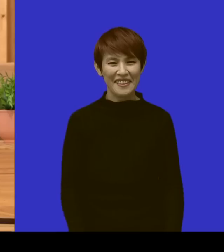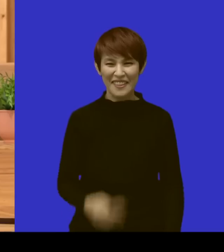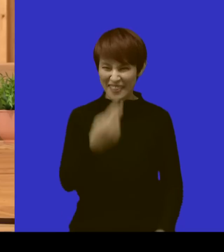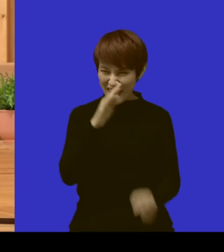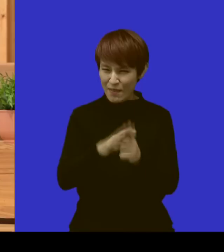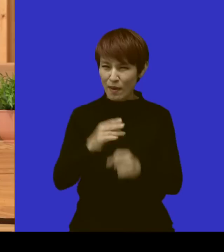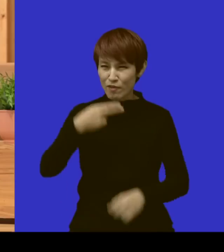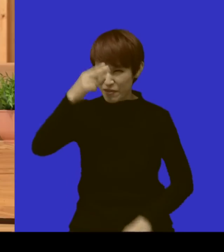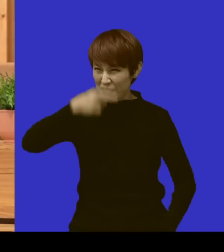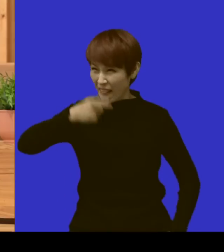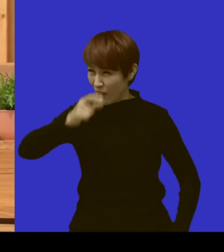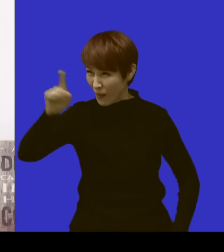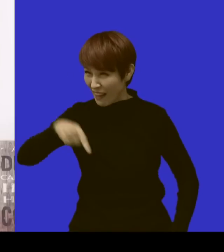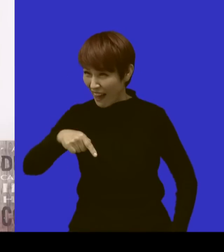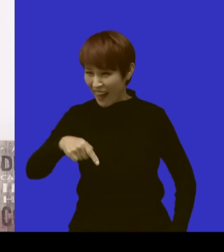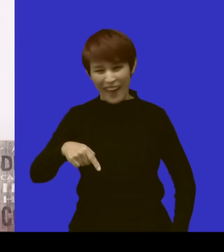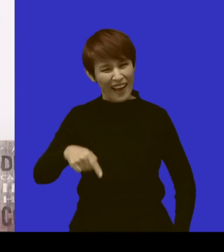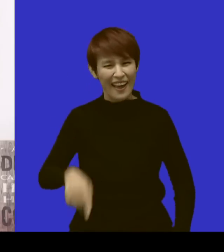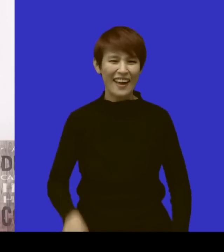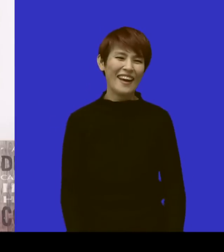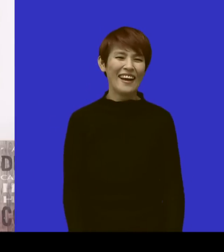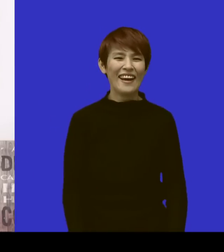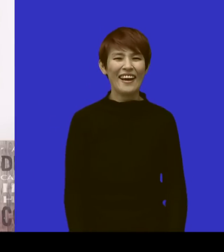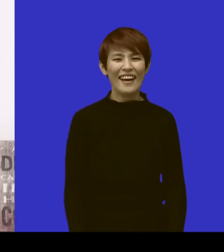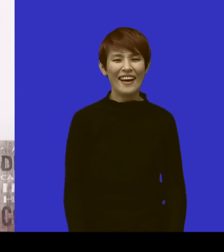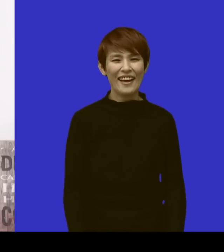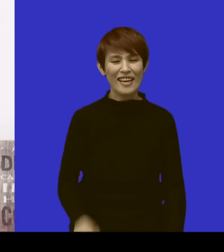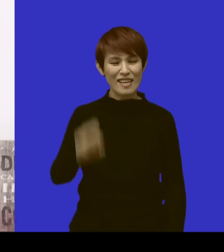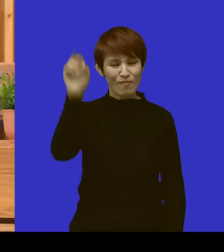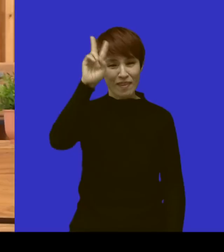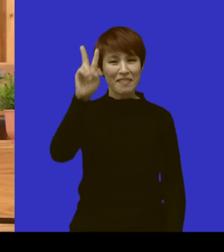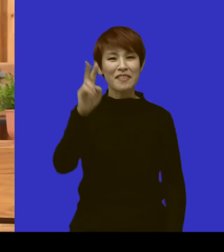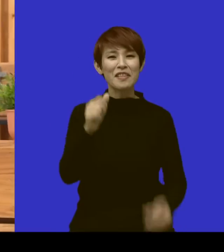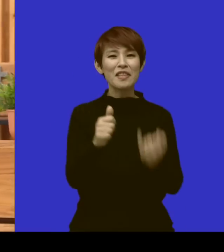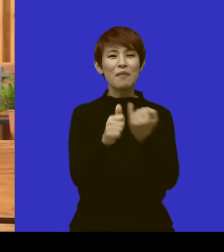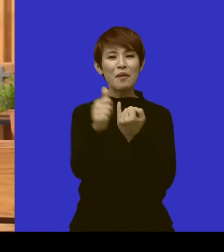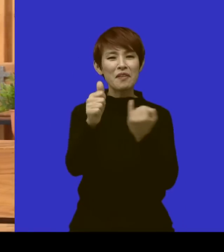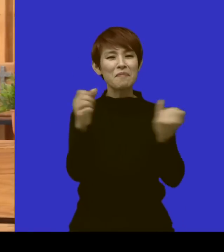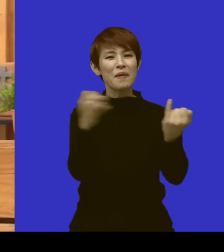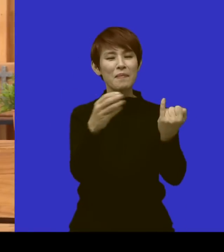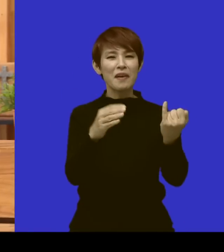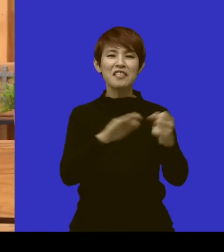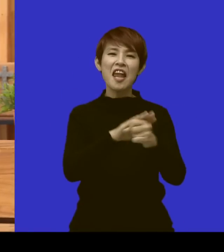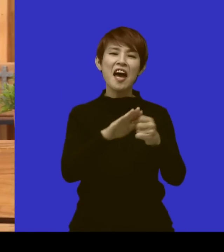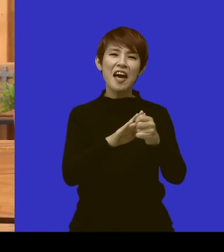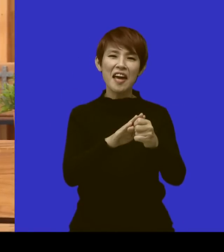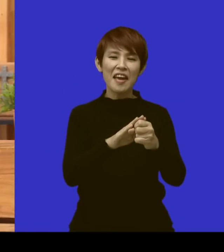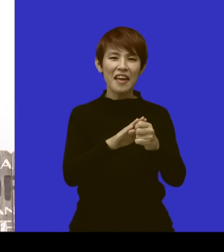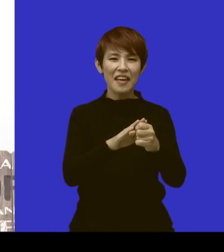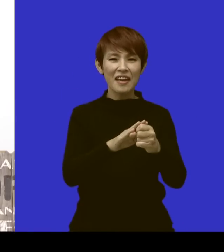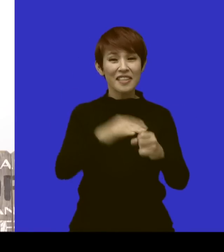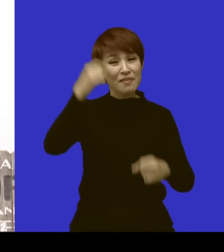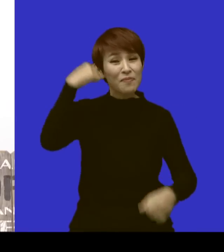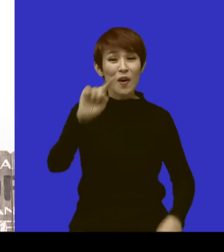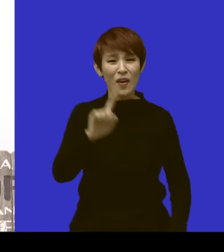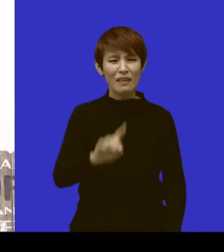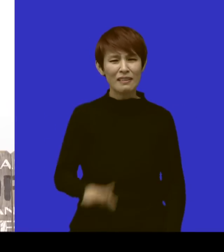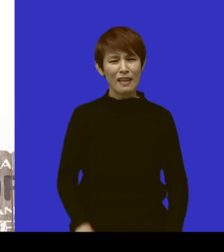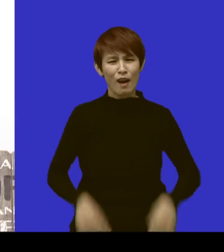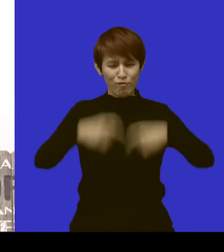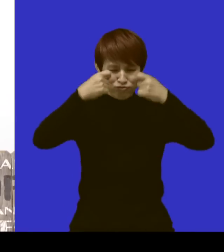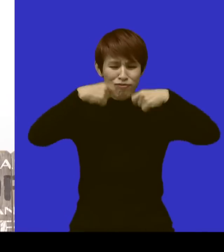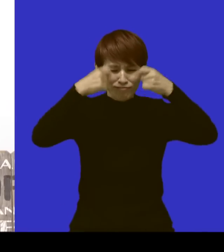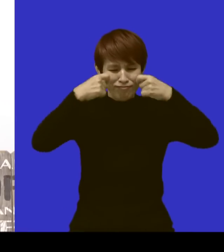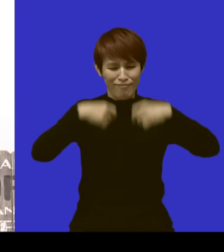거기서 한잔 하고 온 거야? 어떻게 된 거야? 뭐 이렇게 생각할 수도 있는데. 그렇다고 그때 어떠셨어요? 하나님은- 갑자기 남편이 사랑하는 모습으로 다가왔을 때 어땠어요? 방금